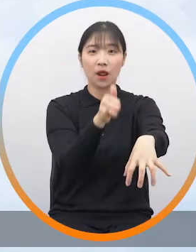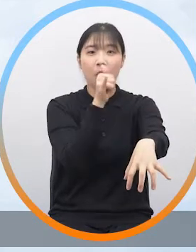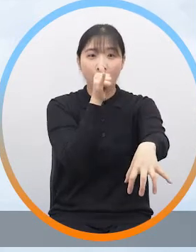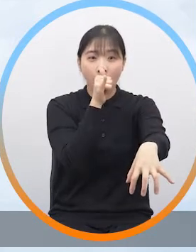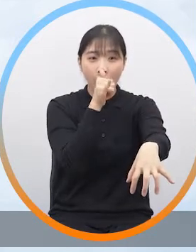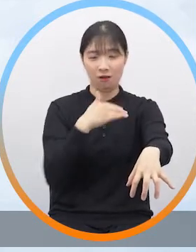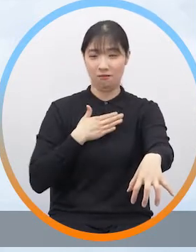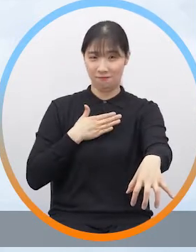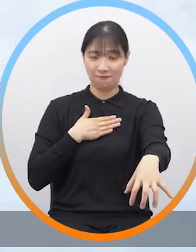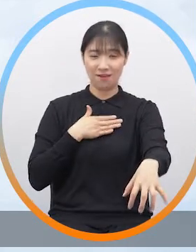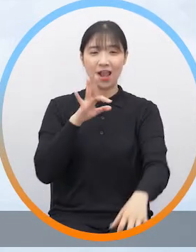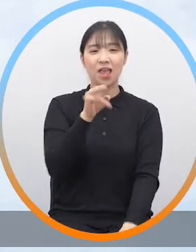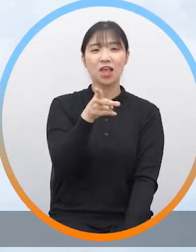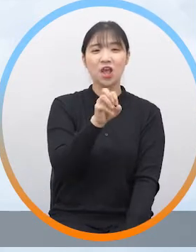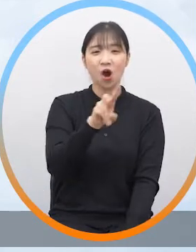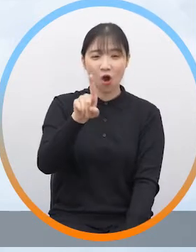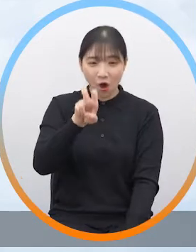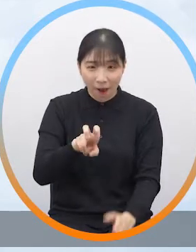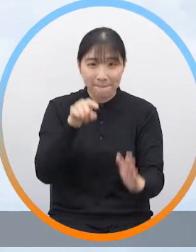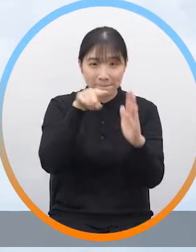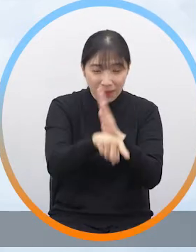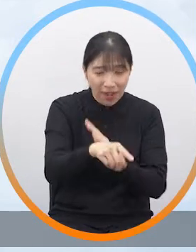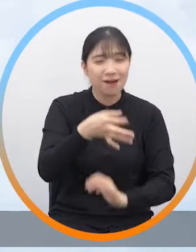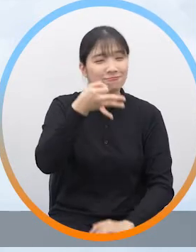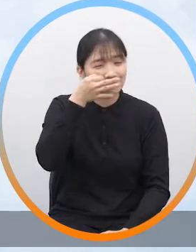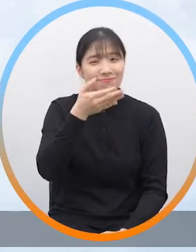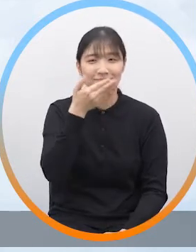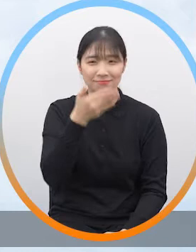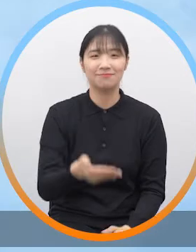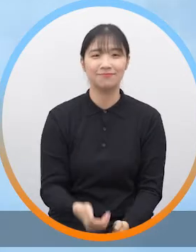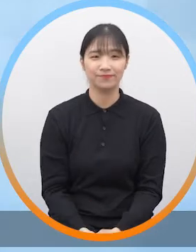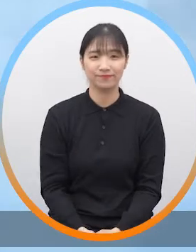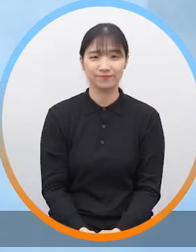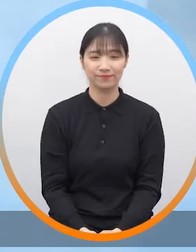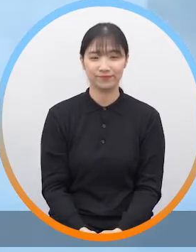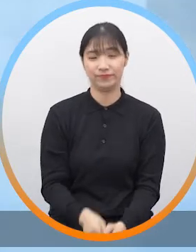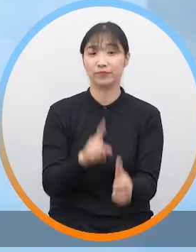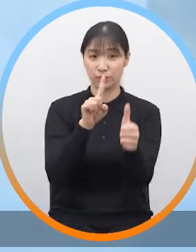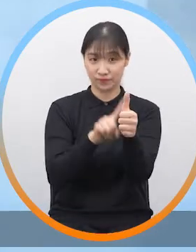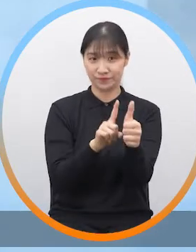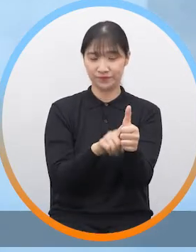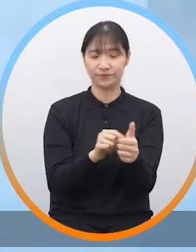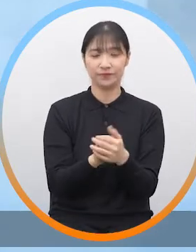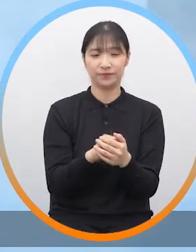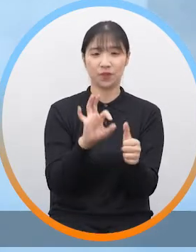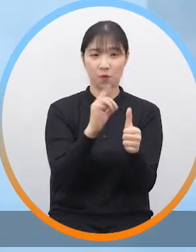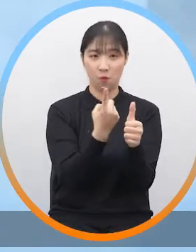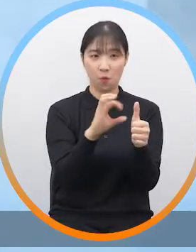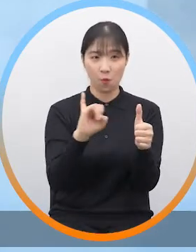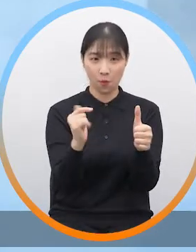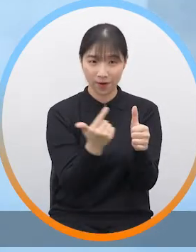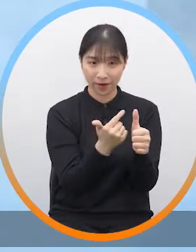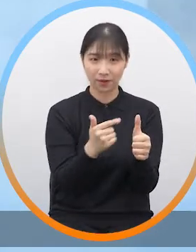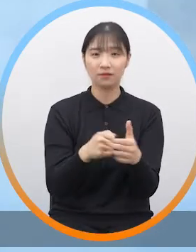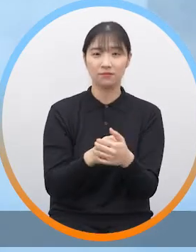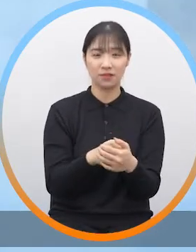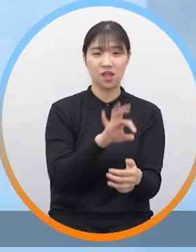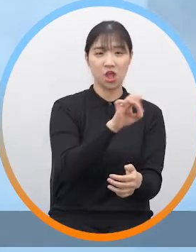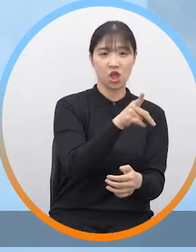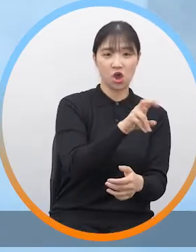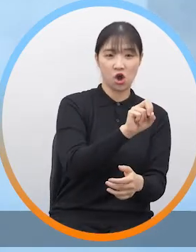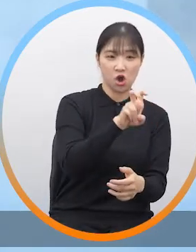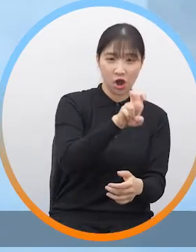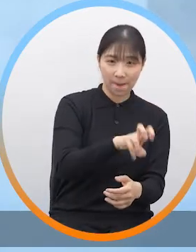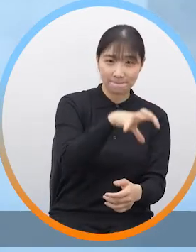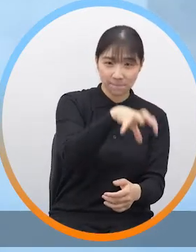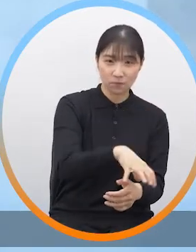되어 있어서 우리가 영암에 가면 볼 수가 있습니다. 왕인은 이처럼 영암에서 출발할